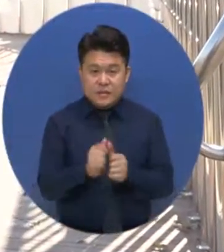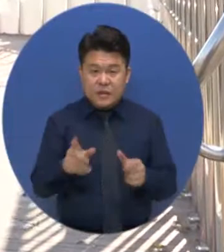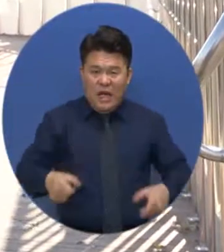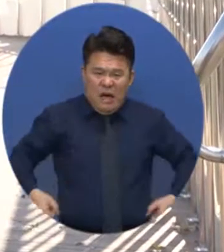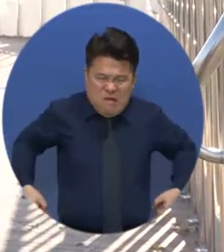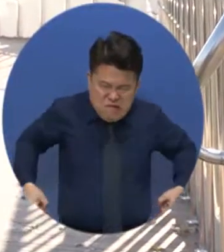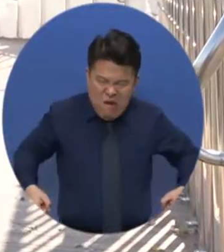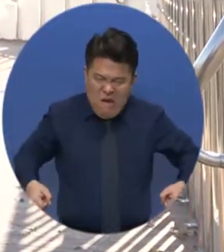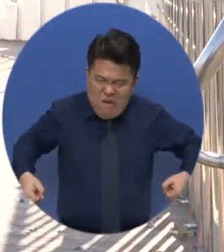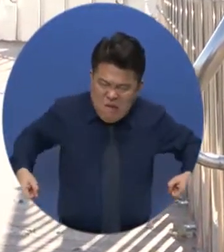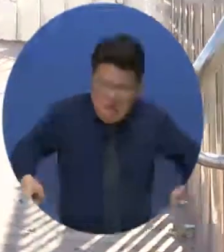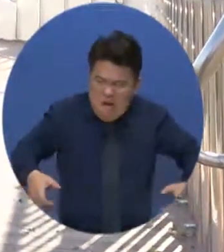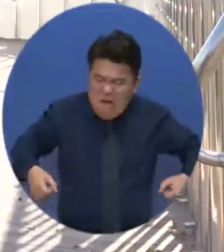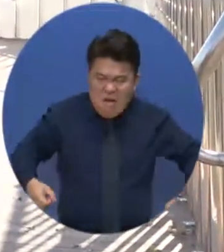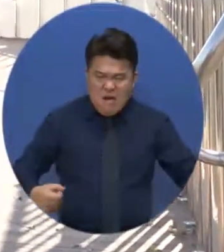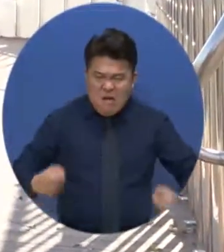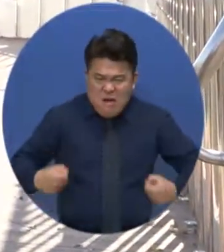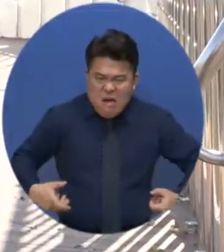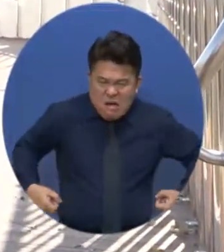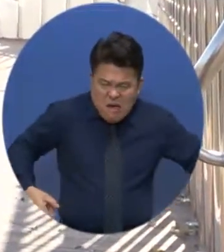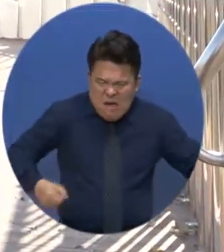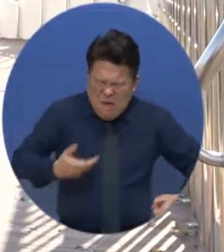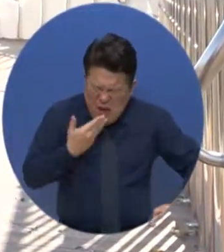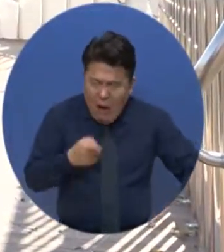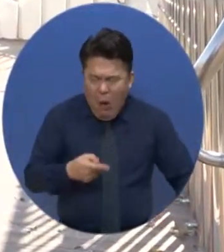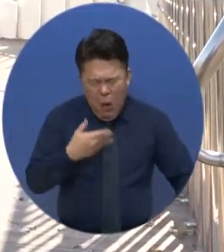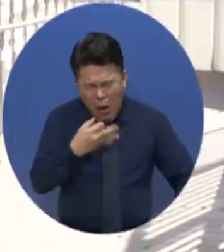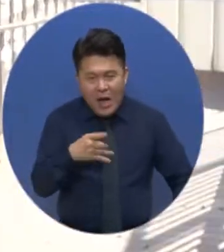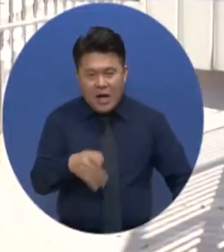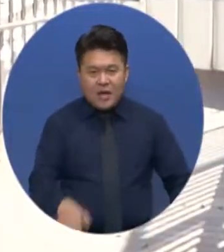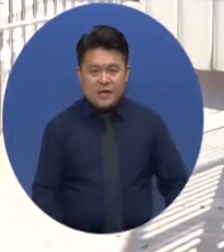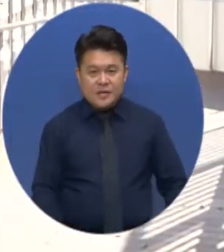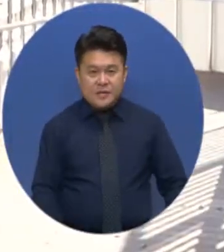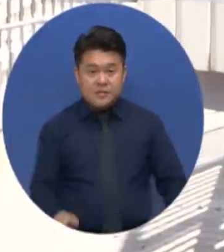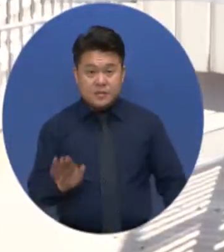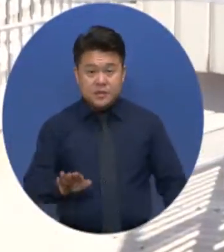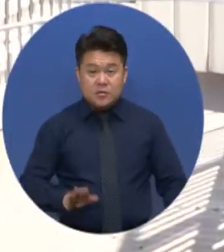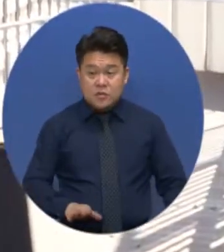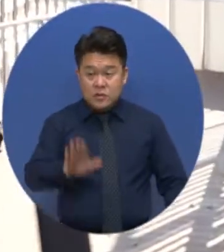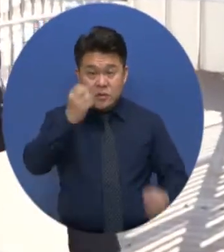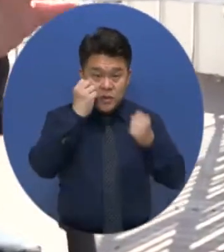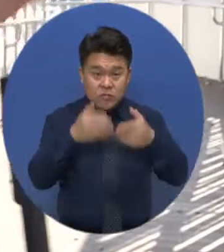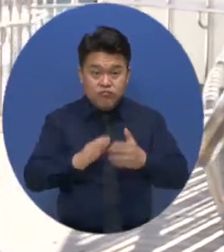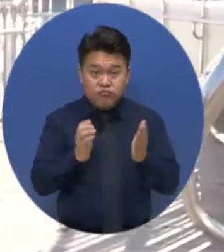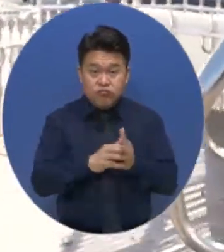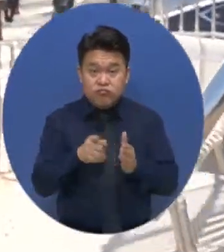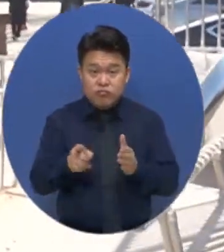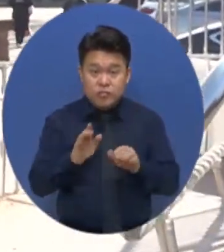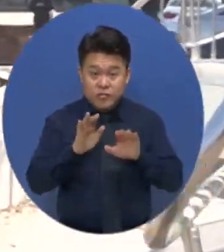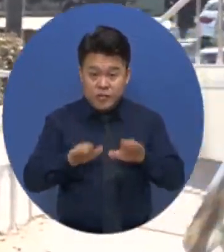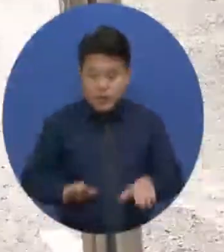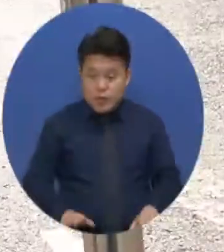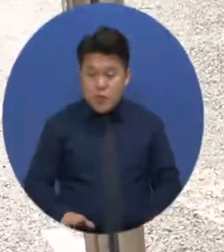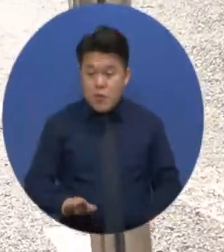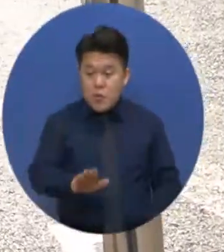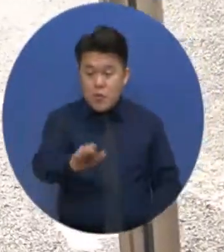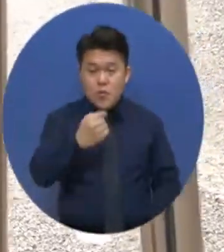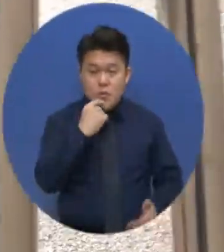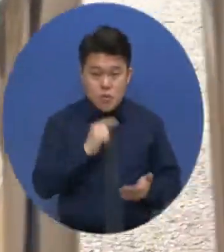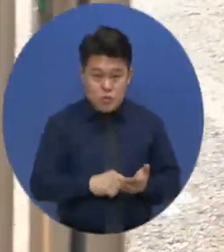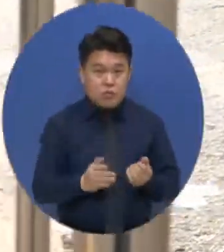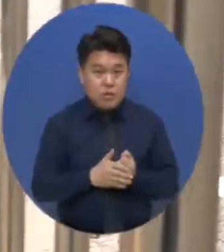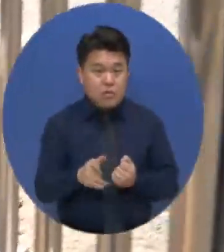경우도 엄청 힘이 센 경우에만 간신히 올라오고 할 수 있거든요. 하지만 이거 새로 생김으로써 가사가 굉장히